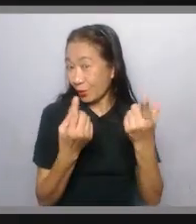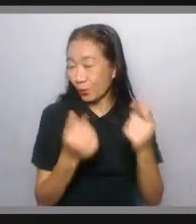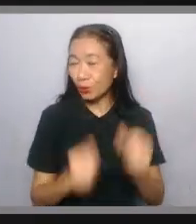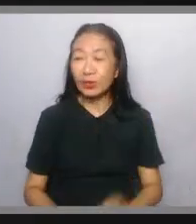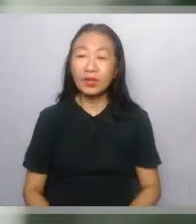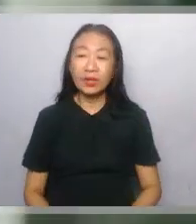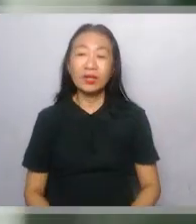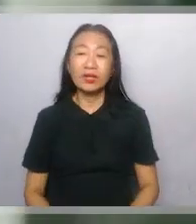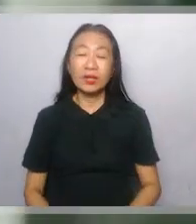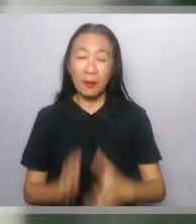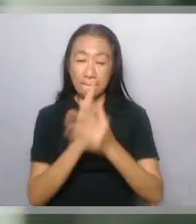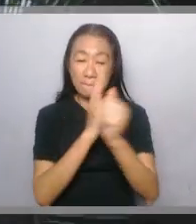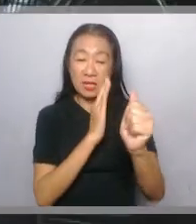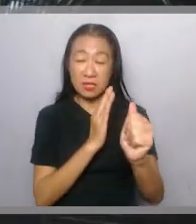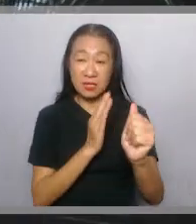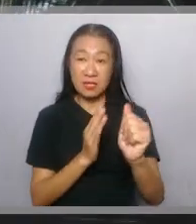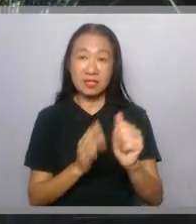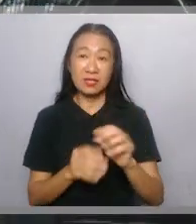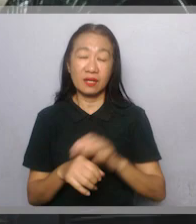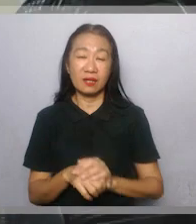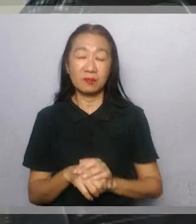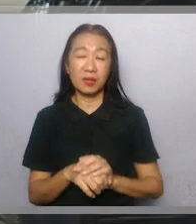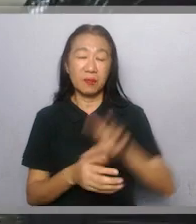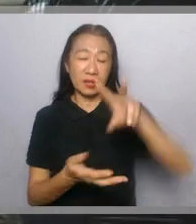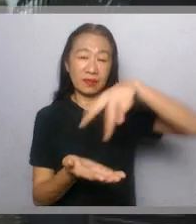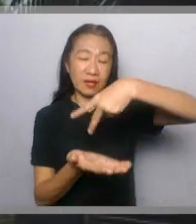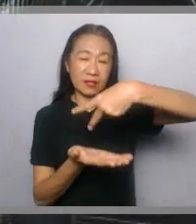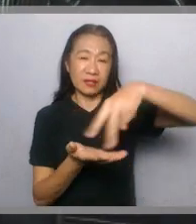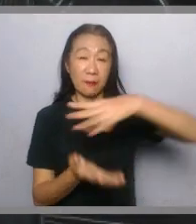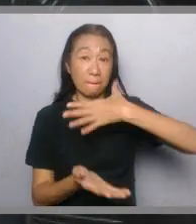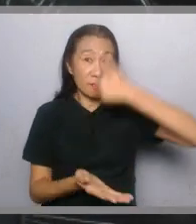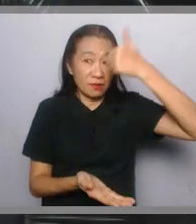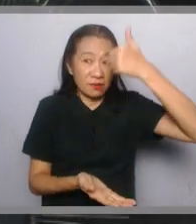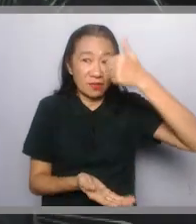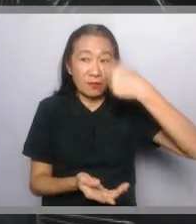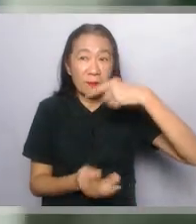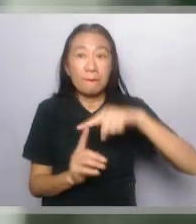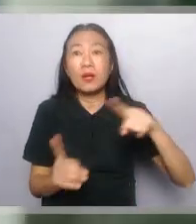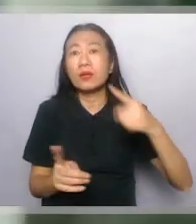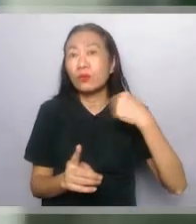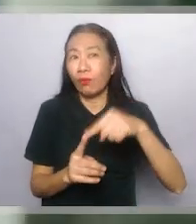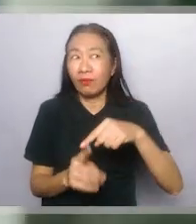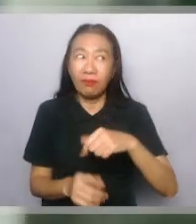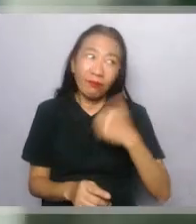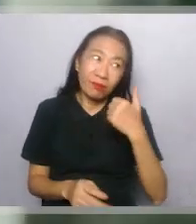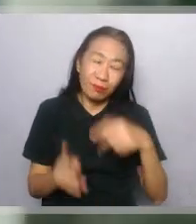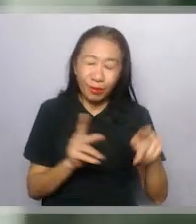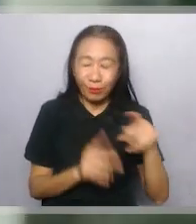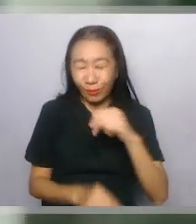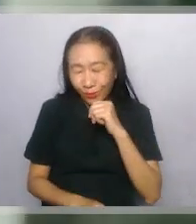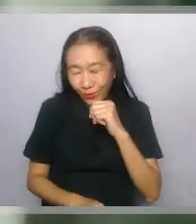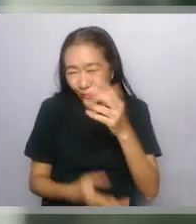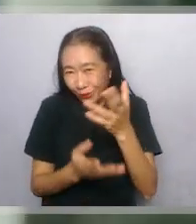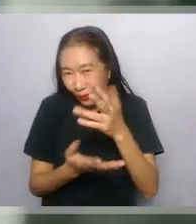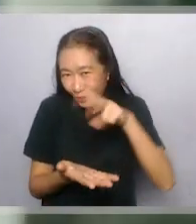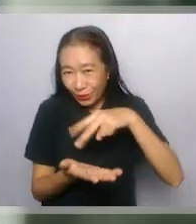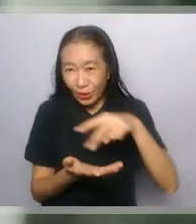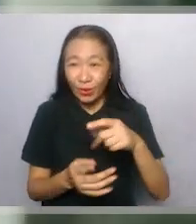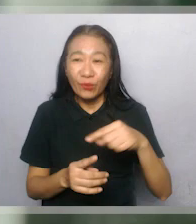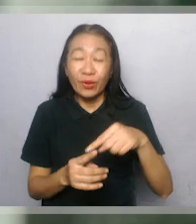ko. Best talent niya yung pagsasayaw. Kaya lang pag kami kaharap ng iba, ayaw